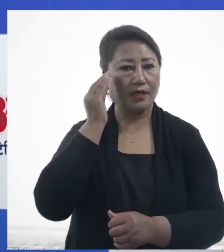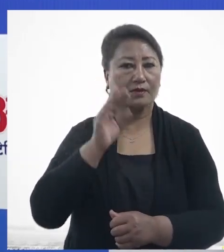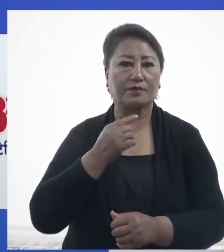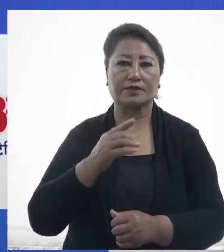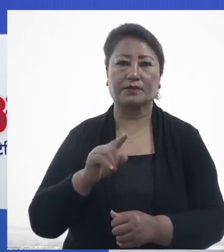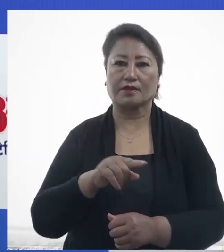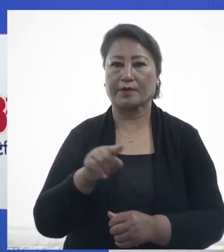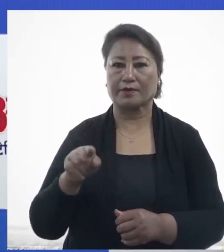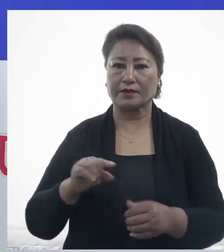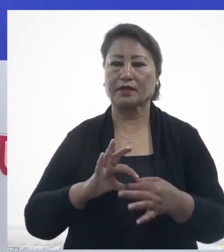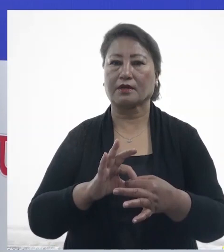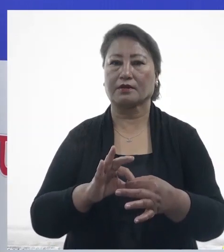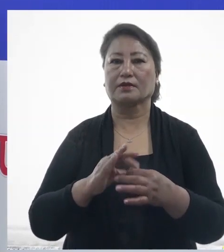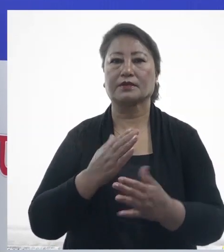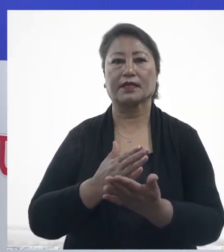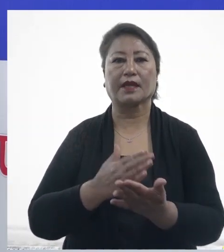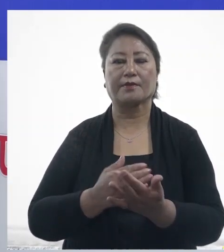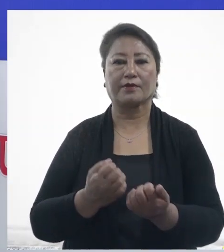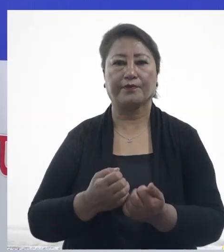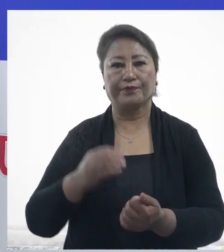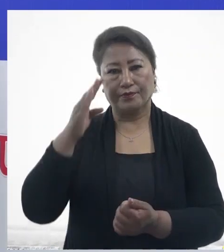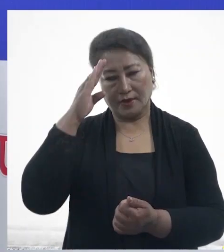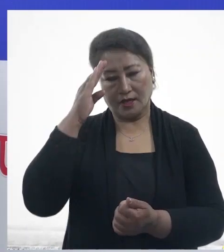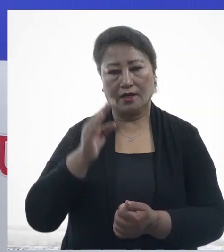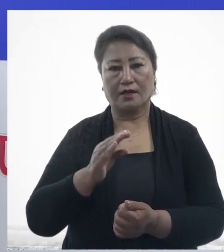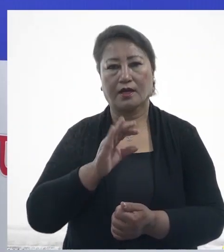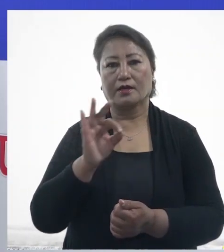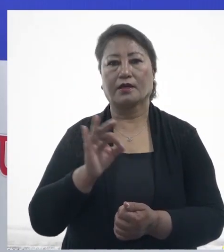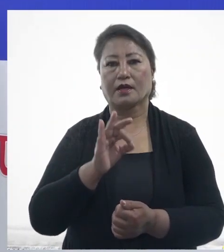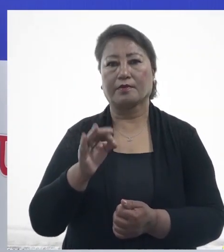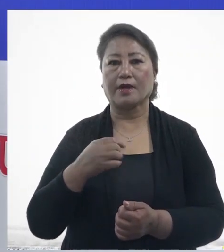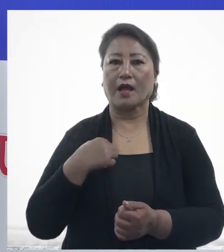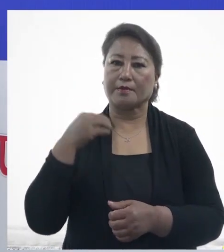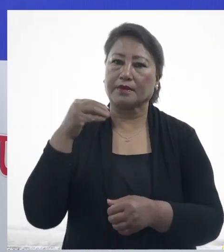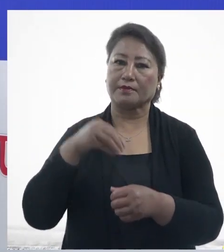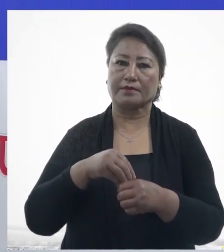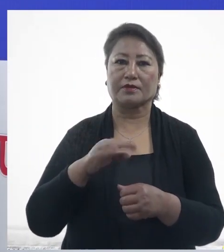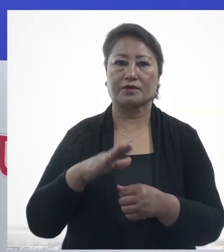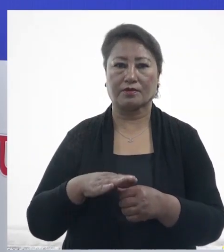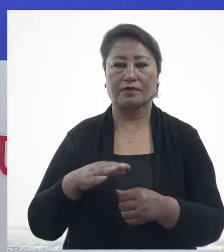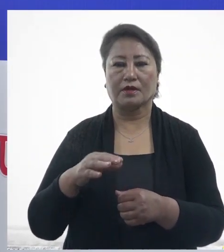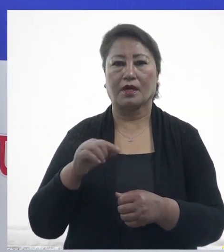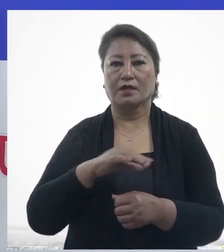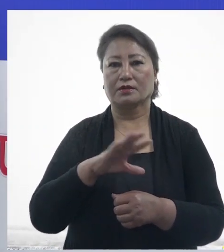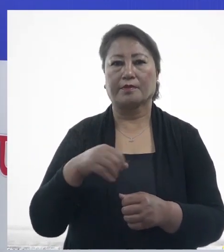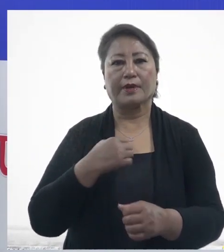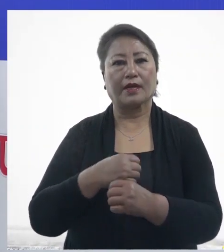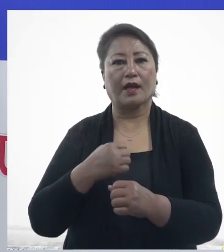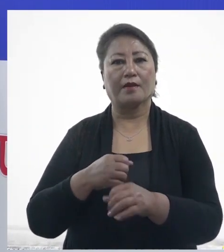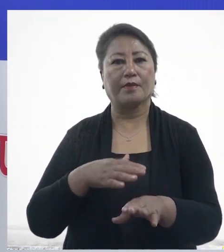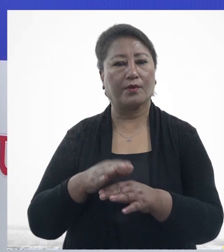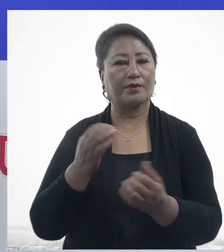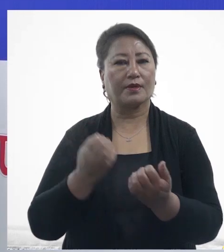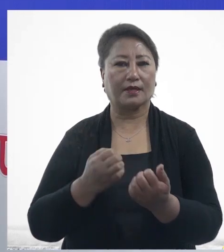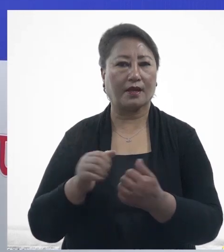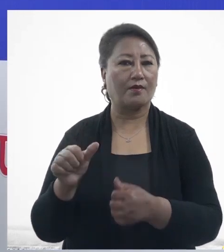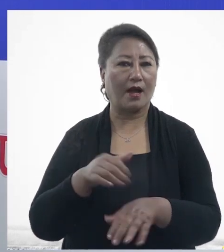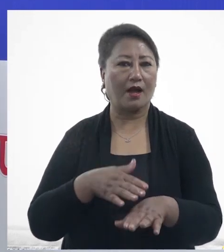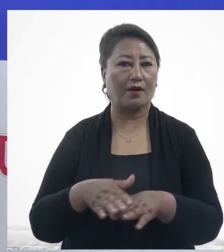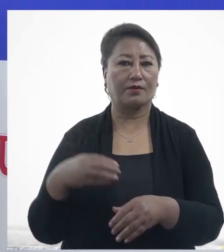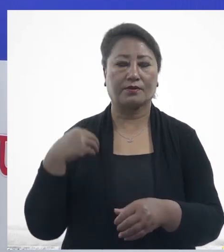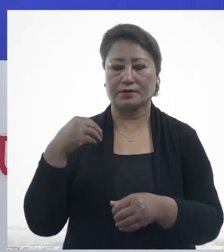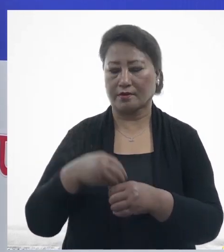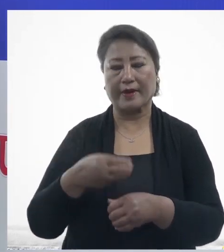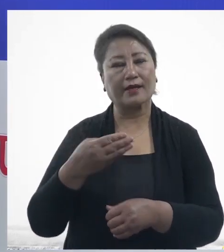यहाँ उहाँहरूसँगको सहकार्य चाहिँ सरकार निकायको जानकारीमा चाहिँ हामी छौँ यो कुरा हामी ढुक्क छौँ किनभने हामीले जति पनि कामहरू गर्दाखेरि उहाँहरूको सहभागिता